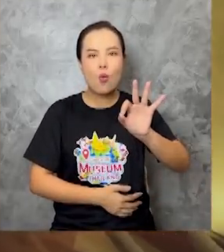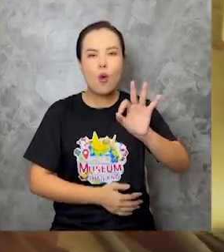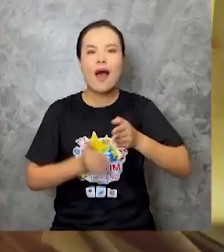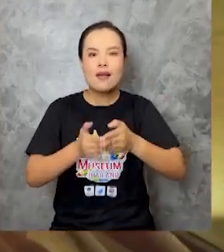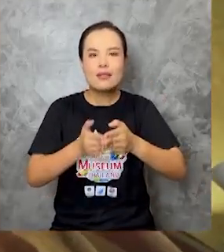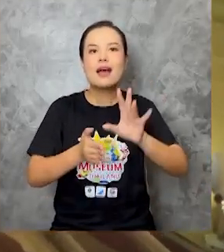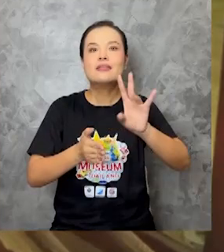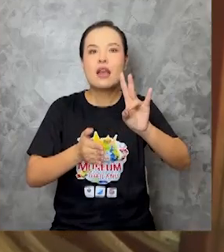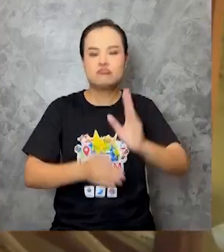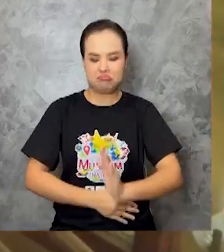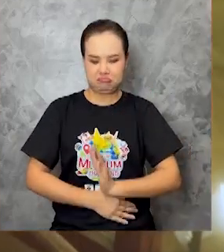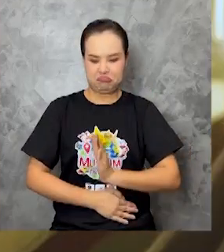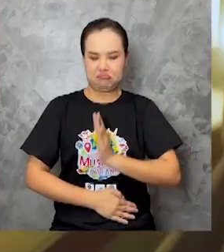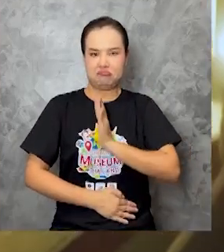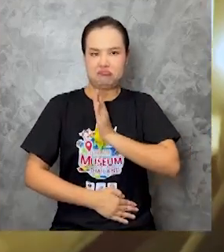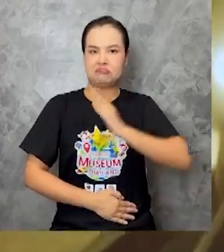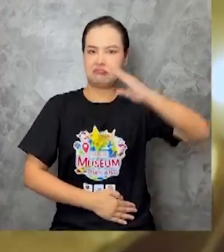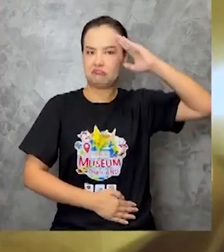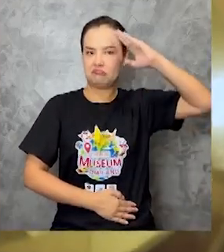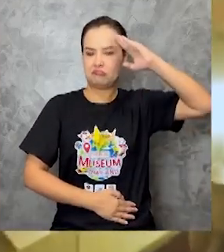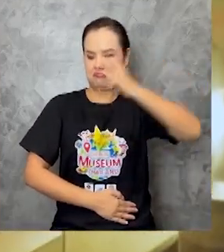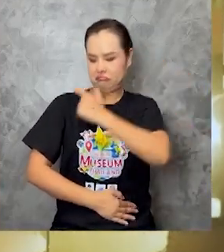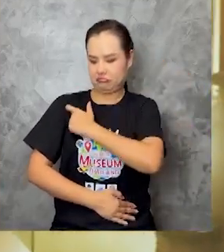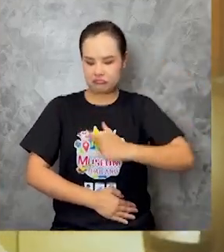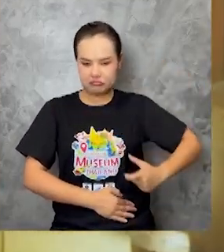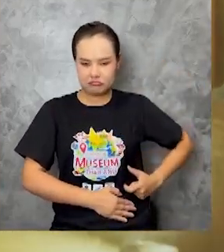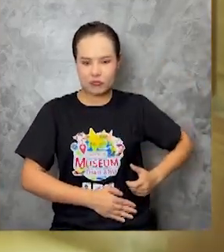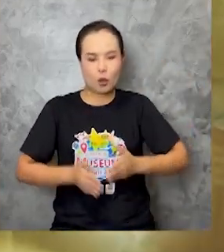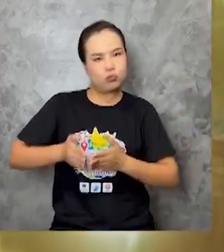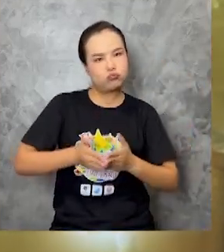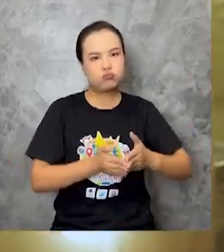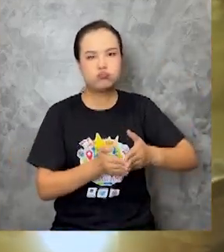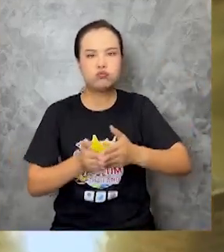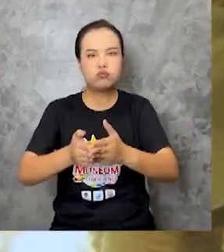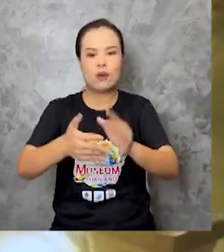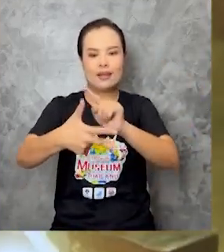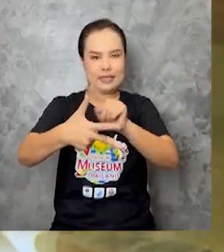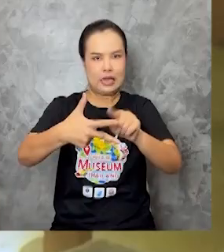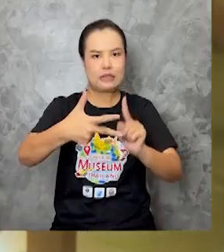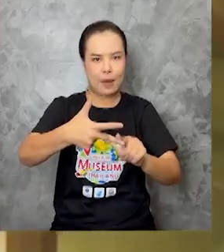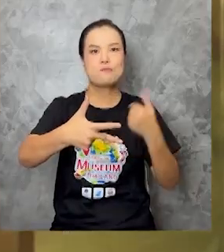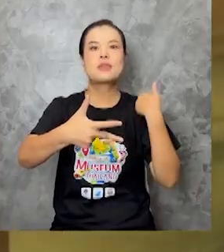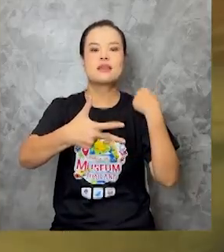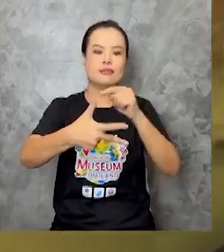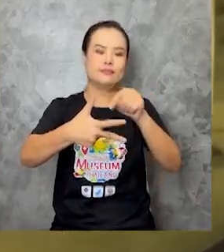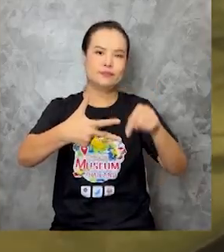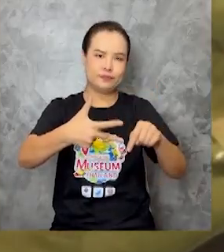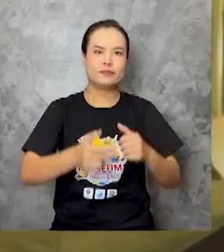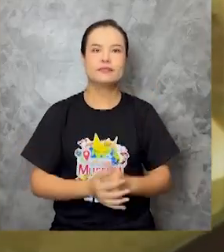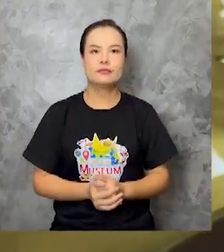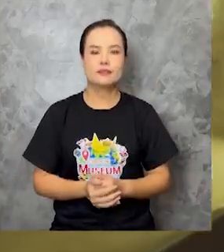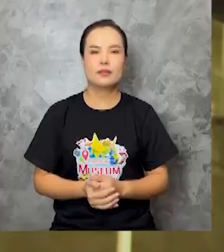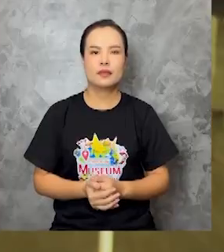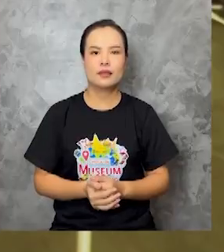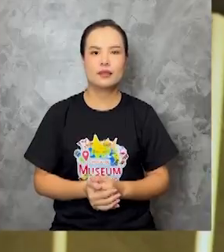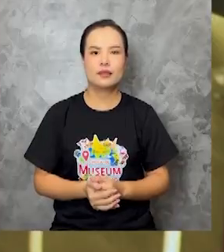แล้วก็เรือมาดเก่งอันนี้จะเป็นเรือที่ชนชั้นสูงหรือว่าขุนนางนะครับเขาใช้กันนะครับก็จะมี3ประเภทก็คือเรือมาดเก่งเรือ39แล้วก็เรือแ